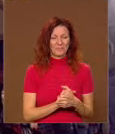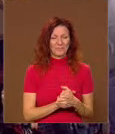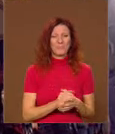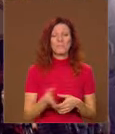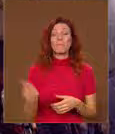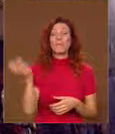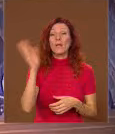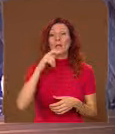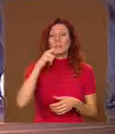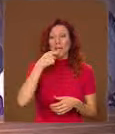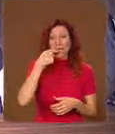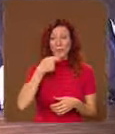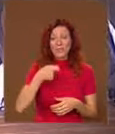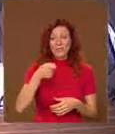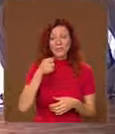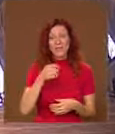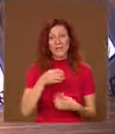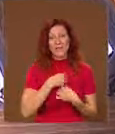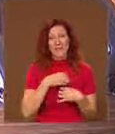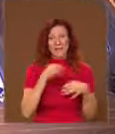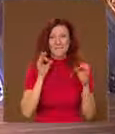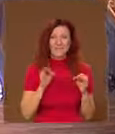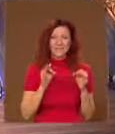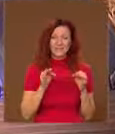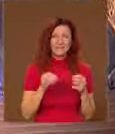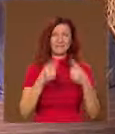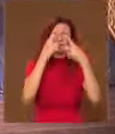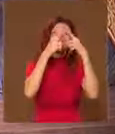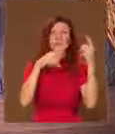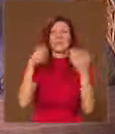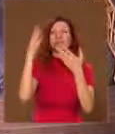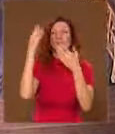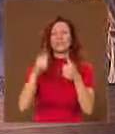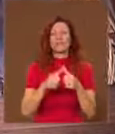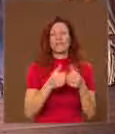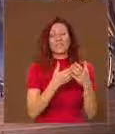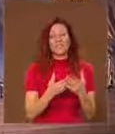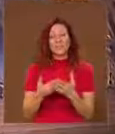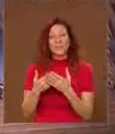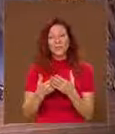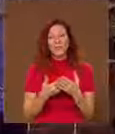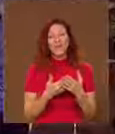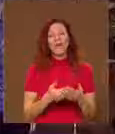След причастяването на верните, Светата Божествена литургия преминава към своя